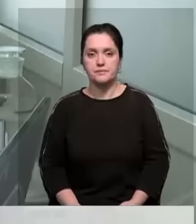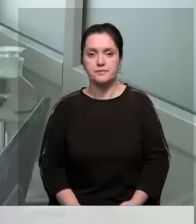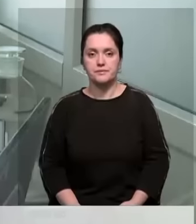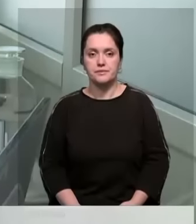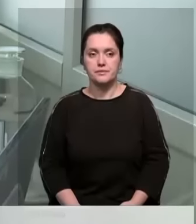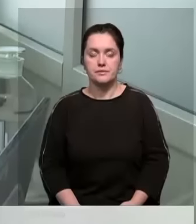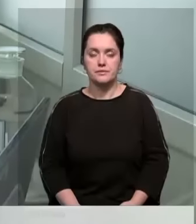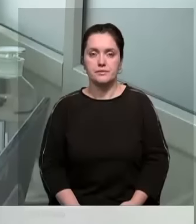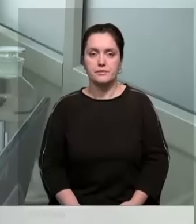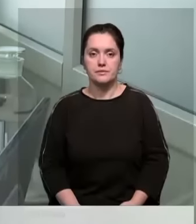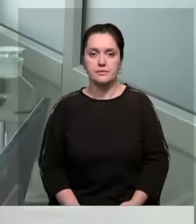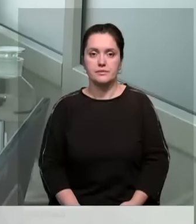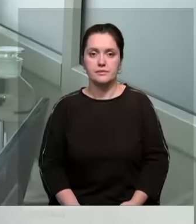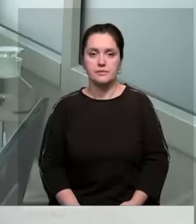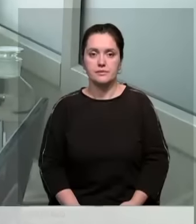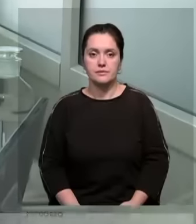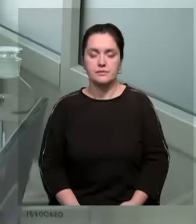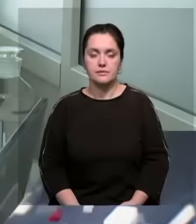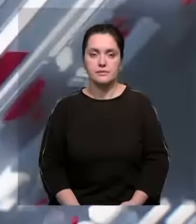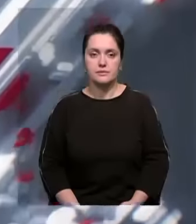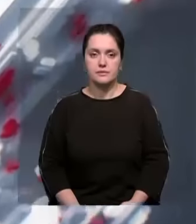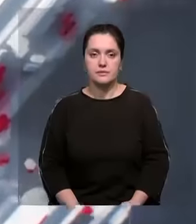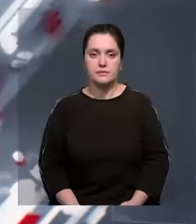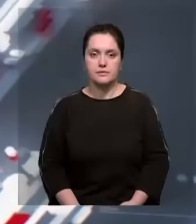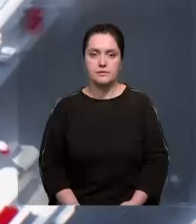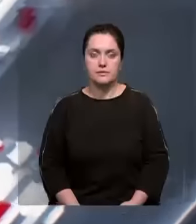Махмутов, 24 KZ.